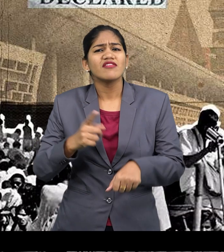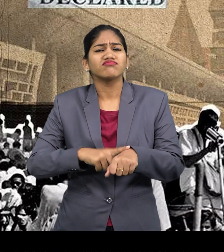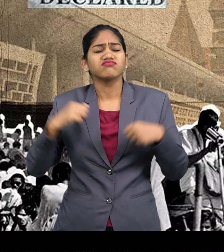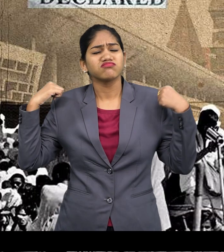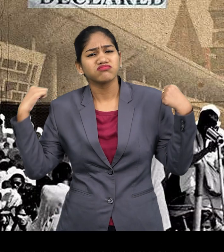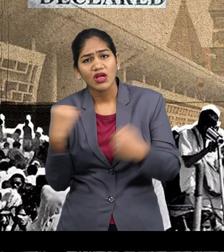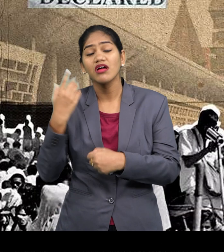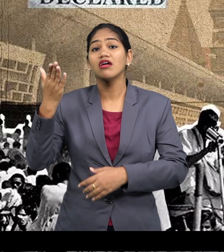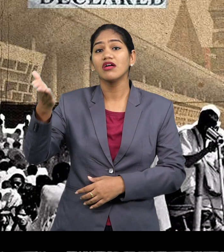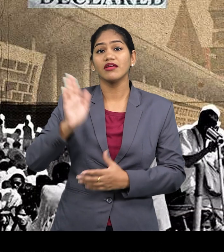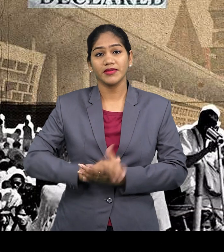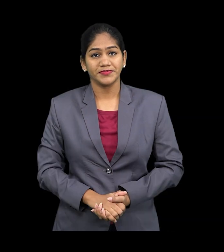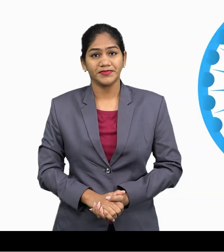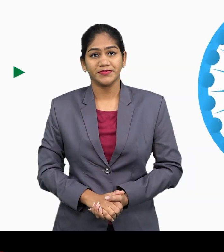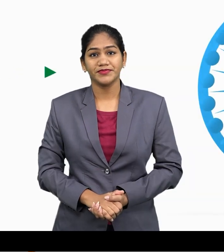आपातकालीन अवधि।